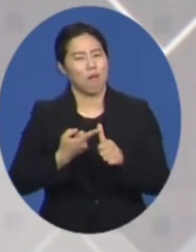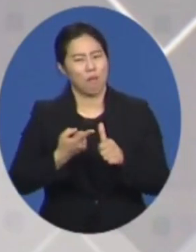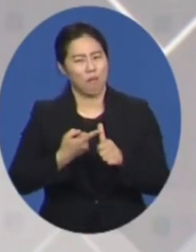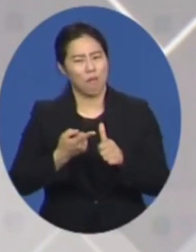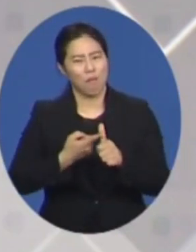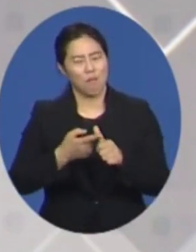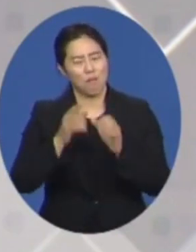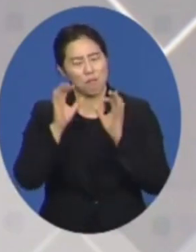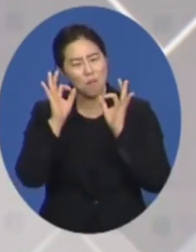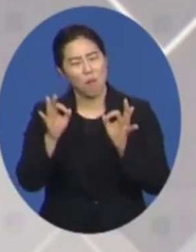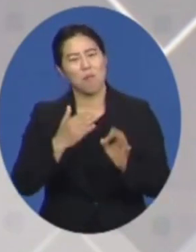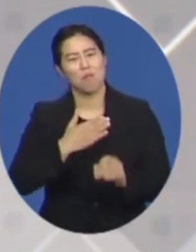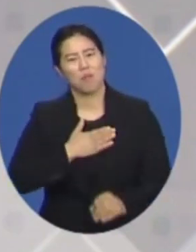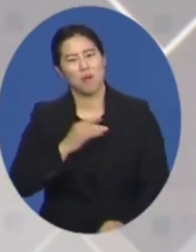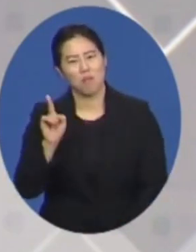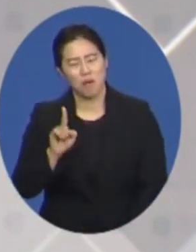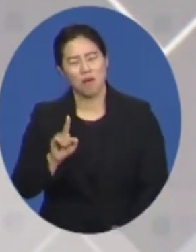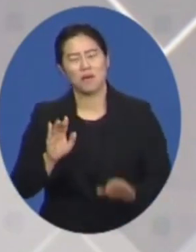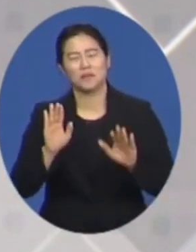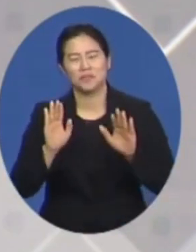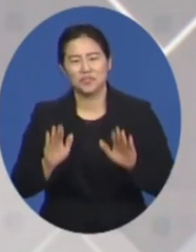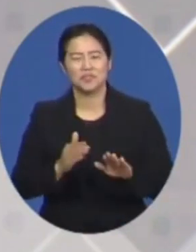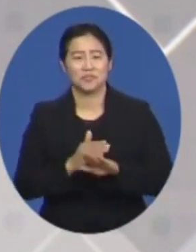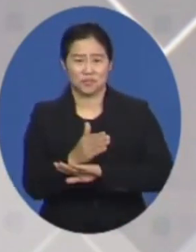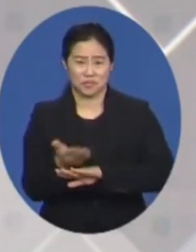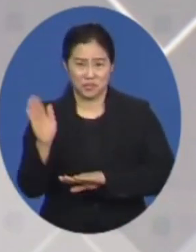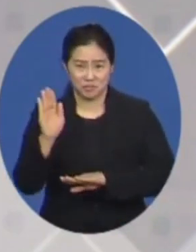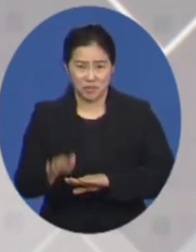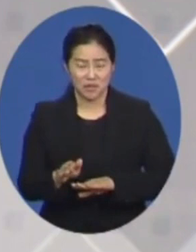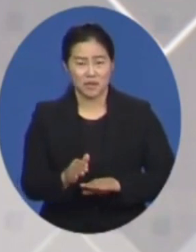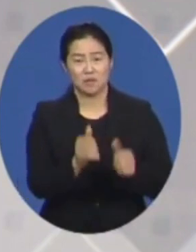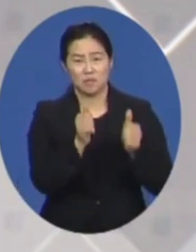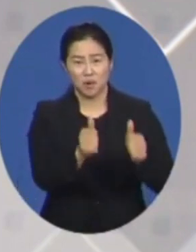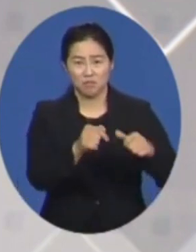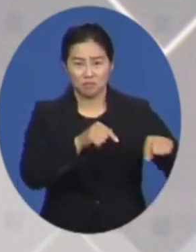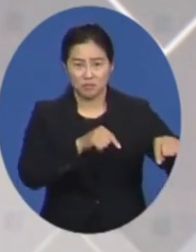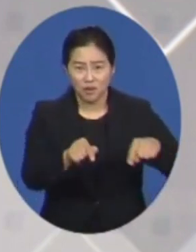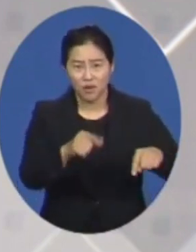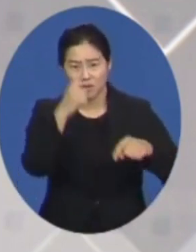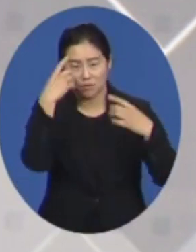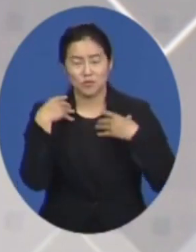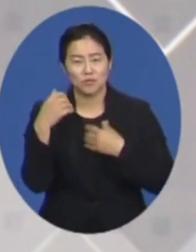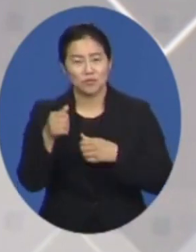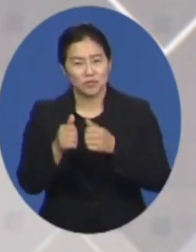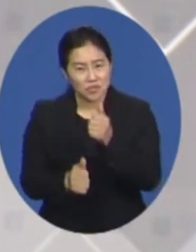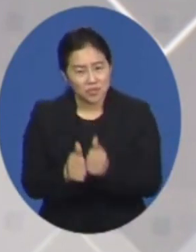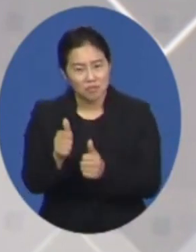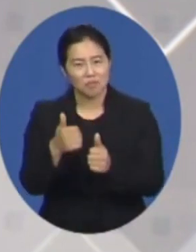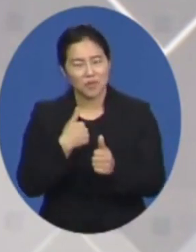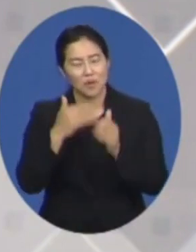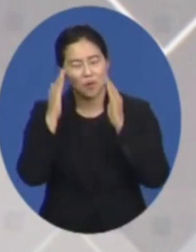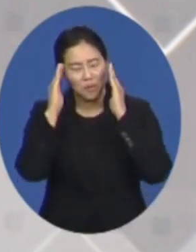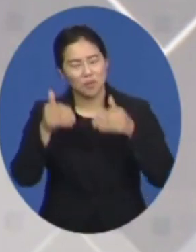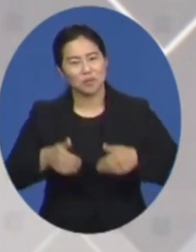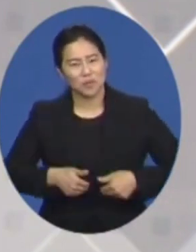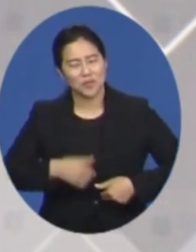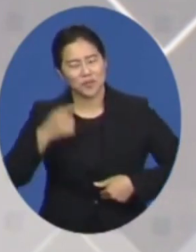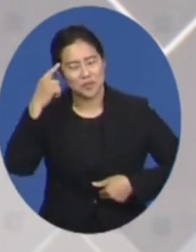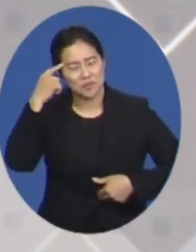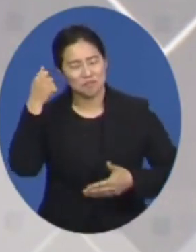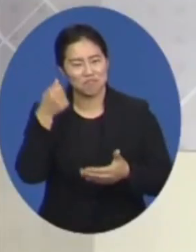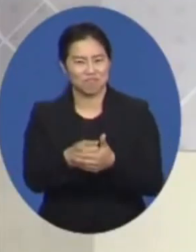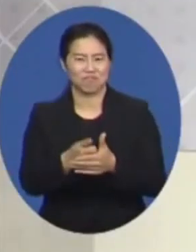것을 보고 아 이제라도 사법고시 던 행정부 시론 공부를 해야겠다 마음 다 집을